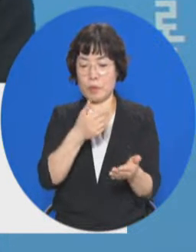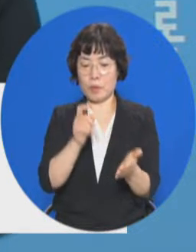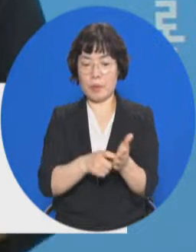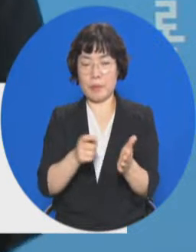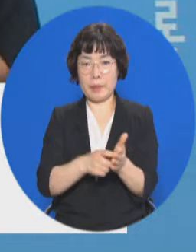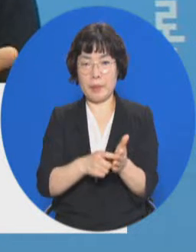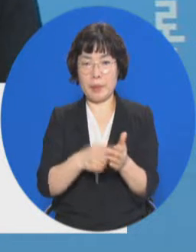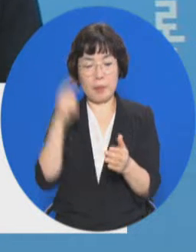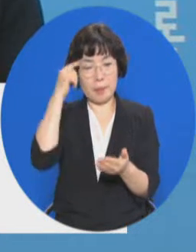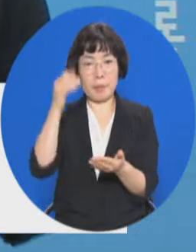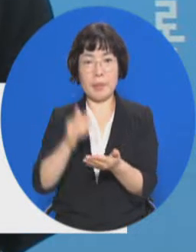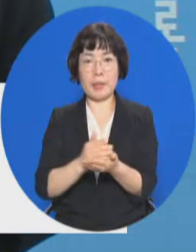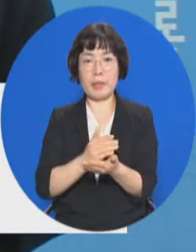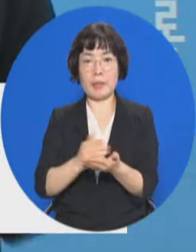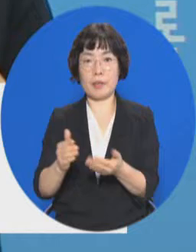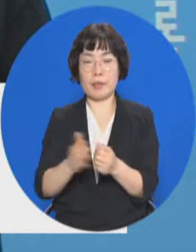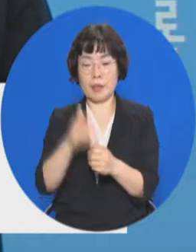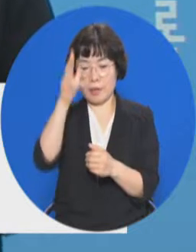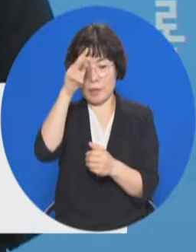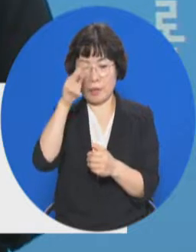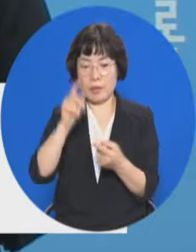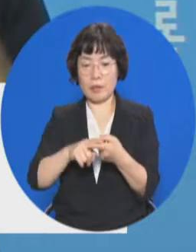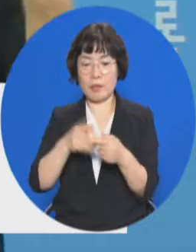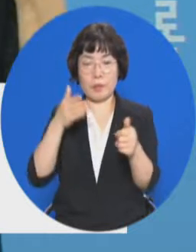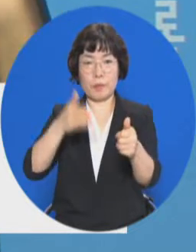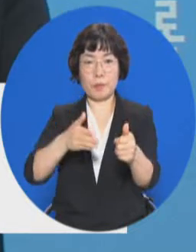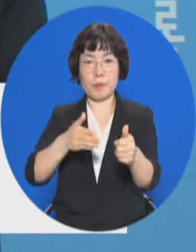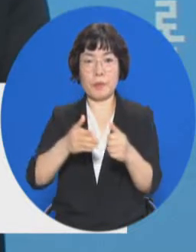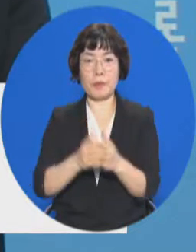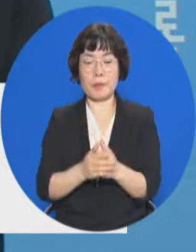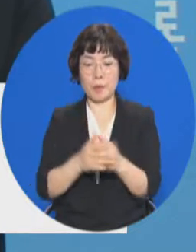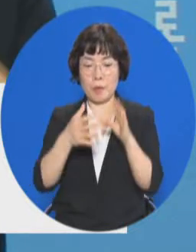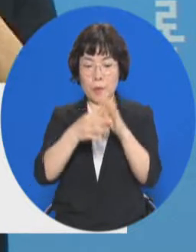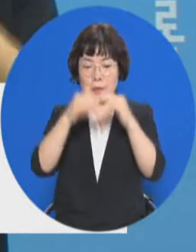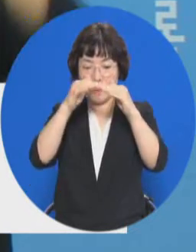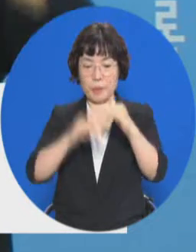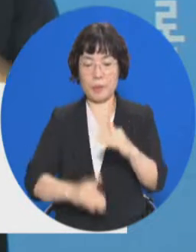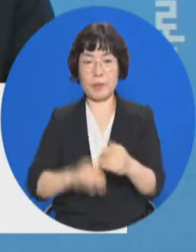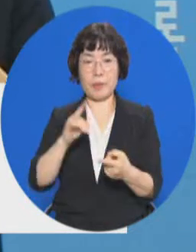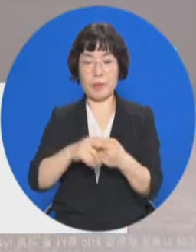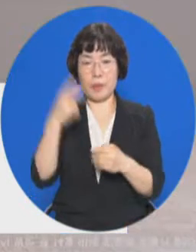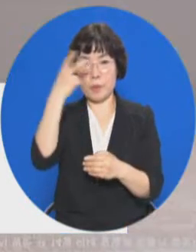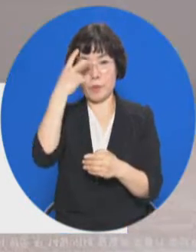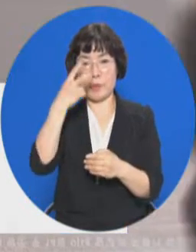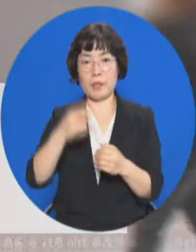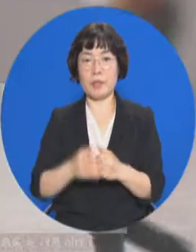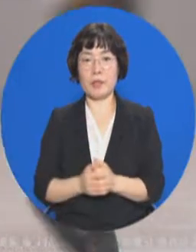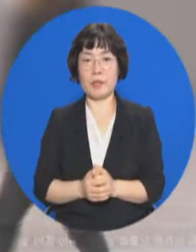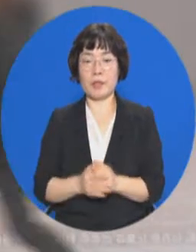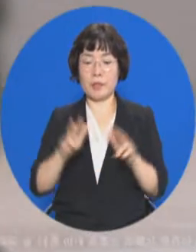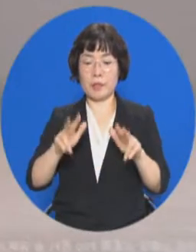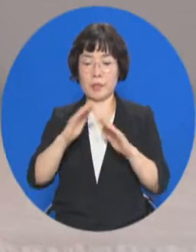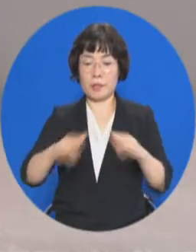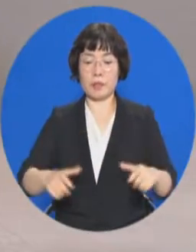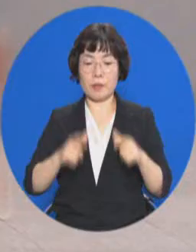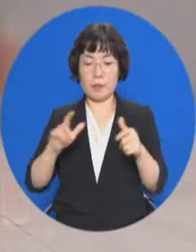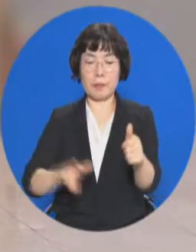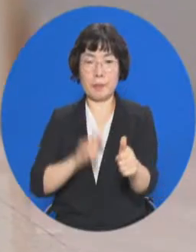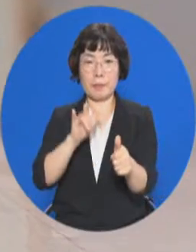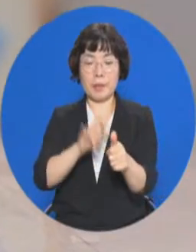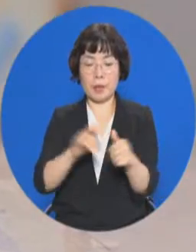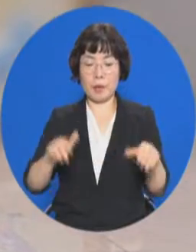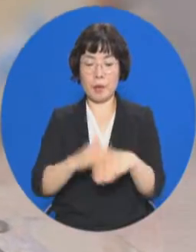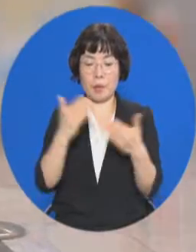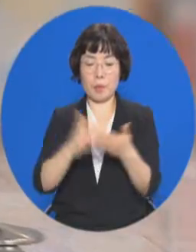시급한 것으로 판단되어 경찰청의 협조를 받아 관련 내용에 대해 수사를. 현재 전남의 코로나19